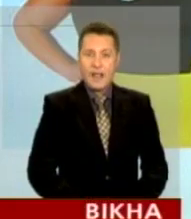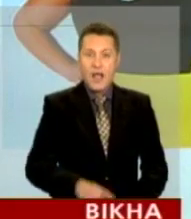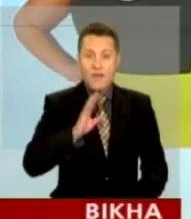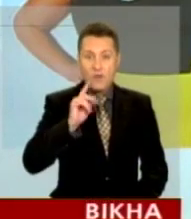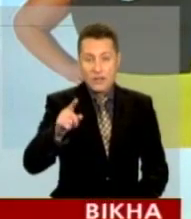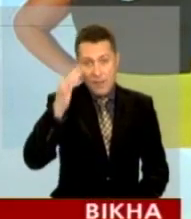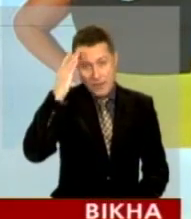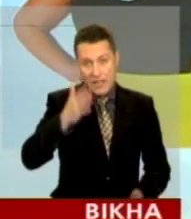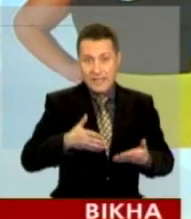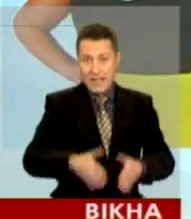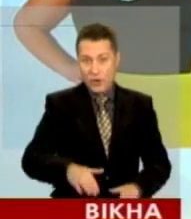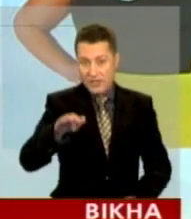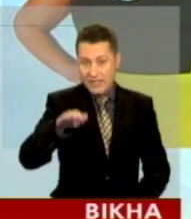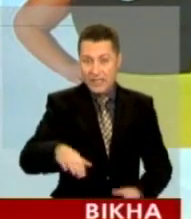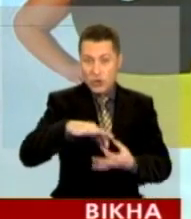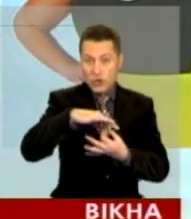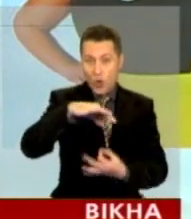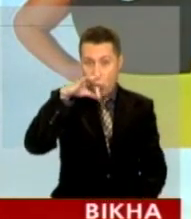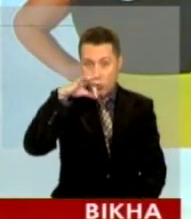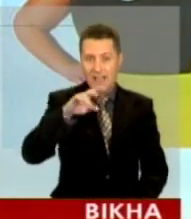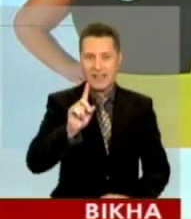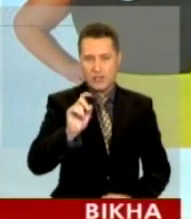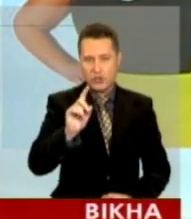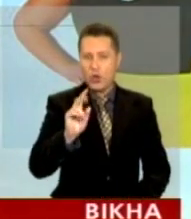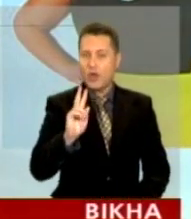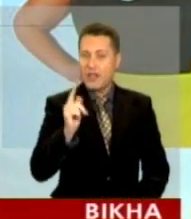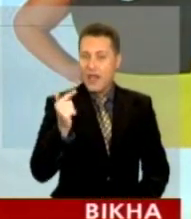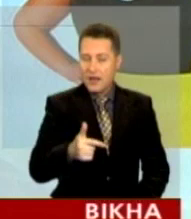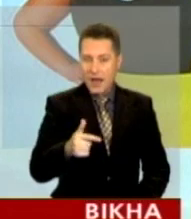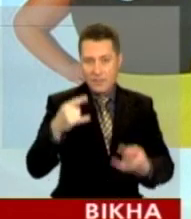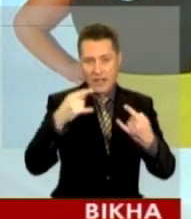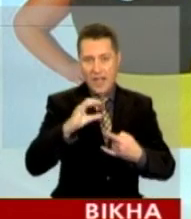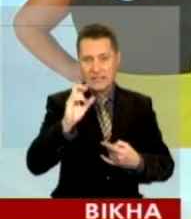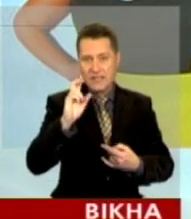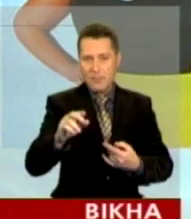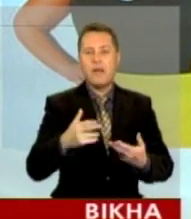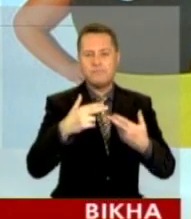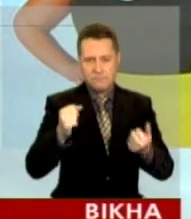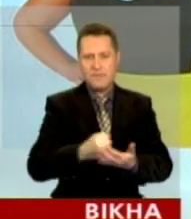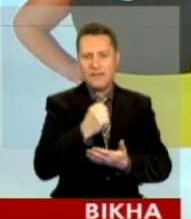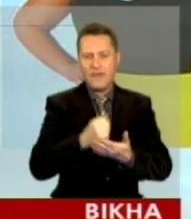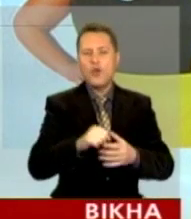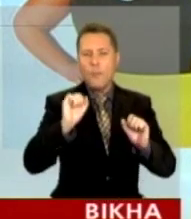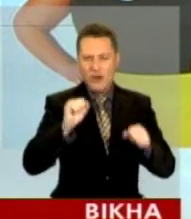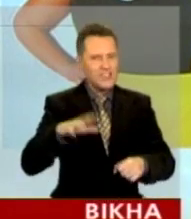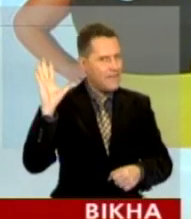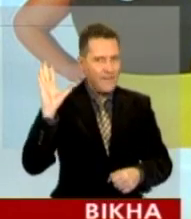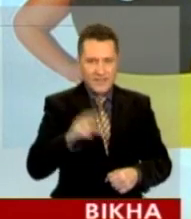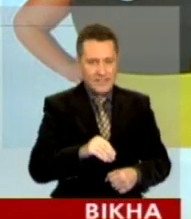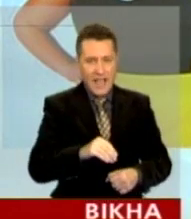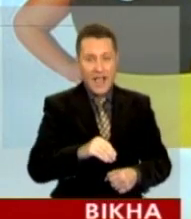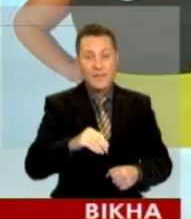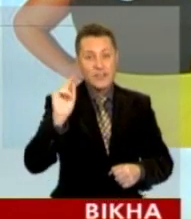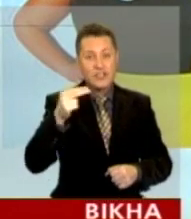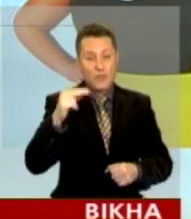Вона мріяла народити дитину і заради цього схудла майже на 100 кілограмів. Телеканал СТБ вкотре підтверджує, можливо, все. Ще рік тому